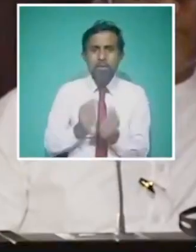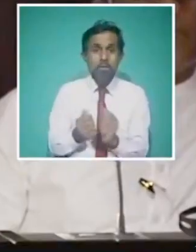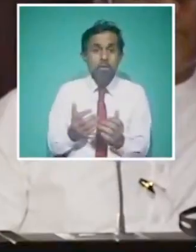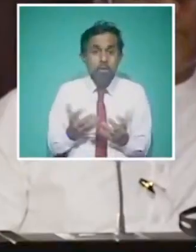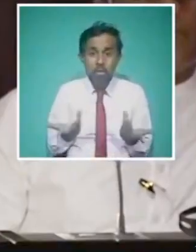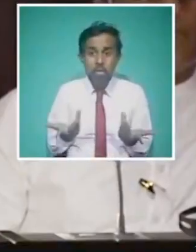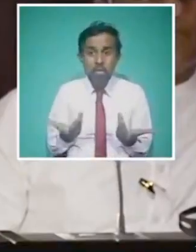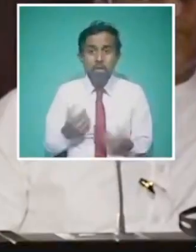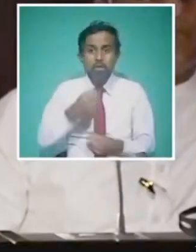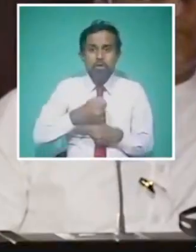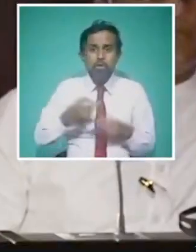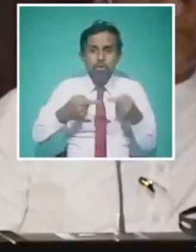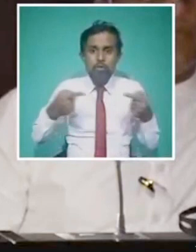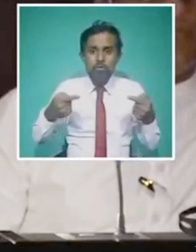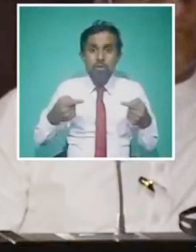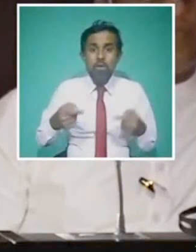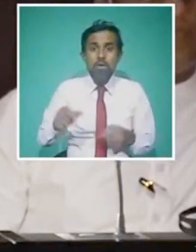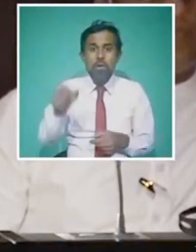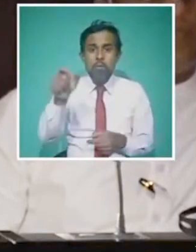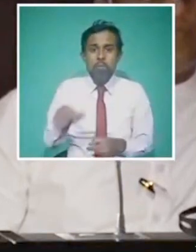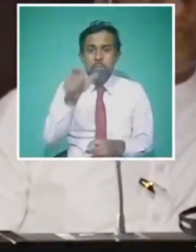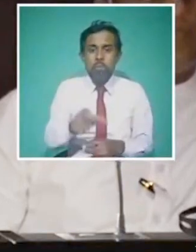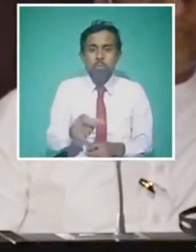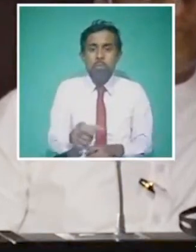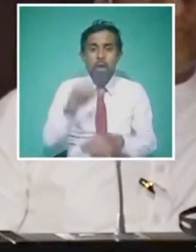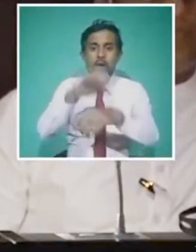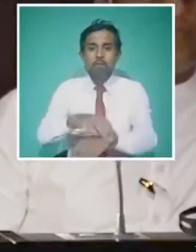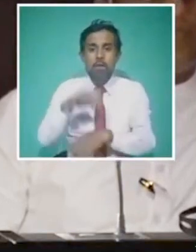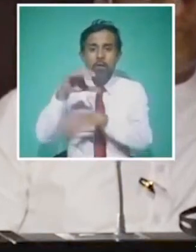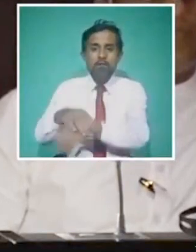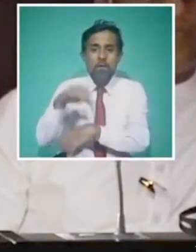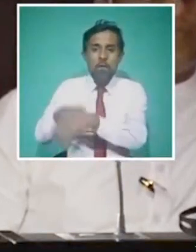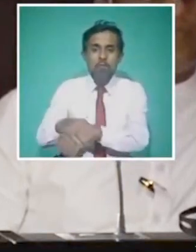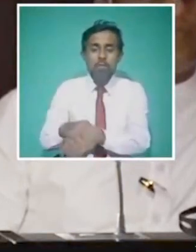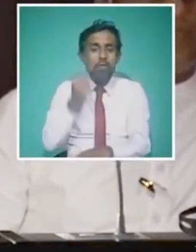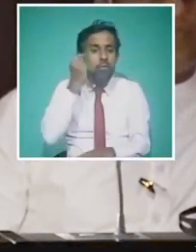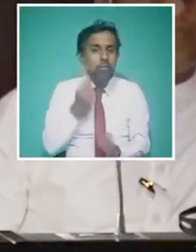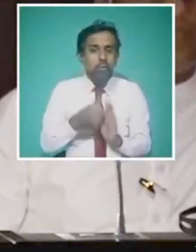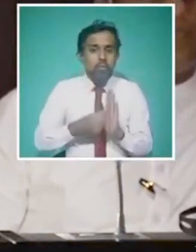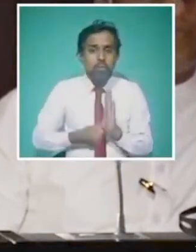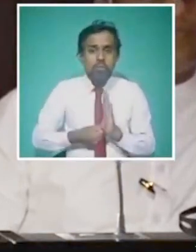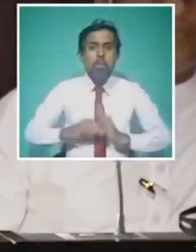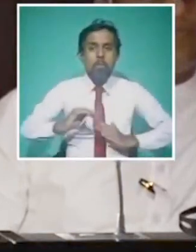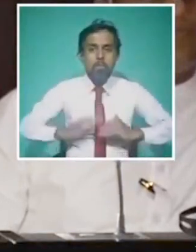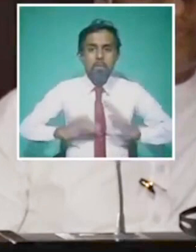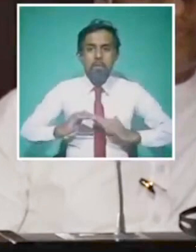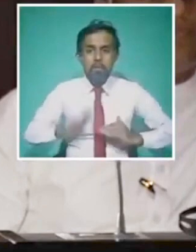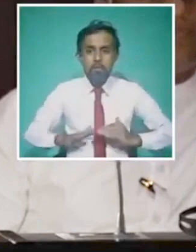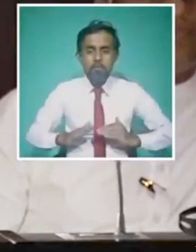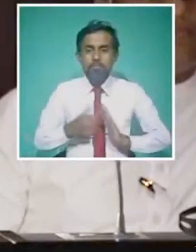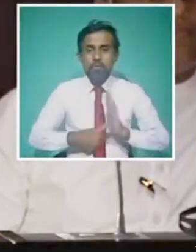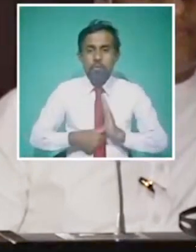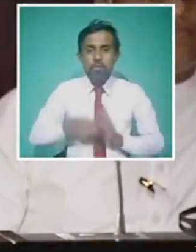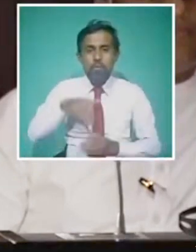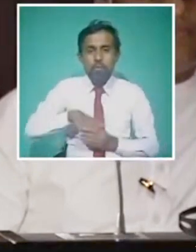නොකර ආණ්ඩුවට විරුද්ධව ඉන්න විරෝධවාදීන්ව දඩයම් කරන්න මේ ත්‍ස්ත විරෝධී ත්‍ස්ත පනත පාවිච්චි කරනවා. ඒ පනත